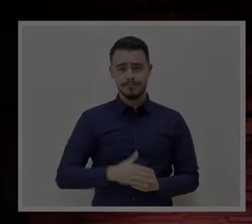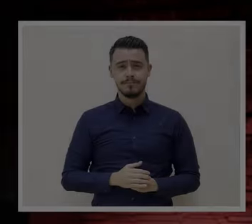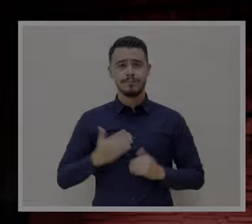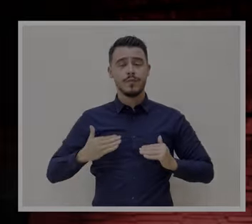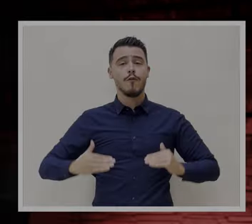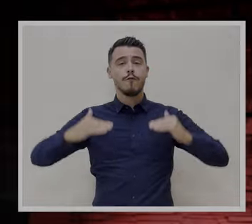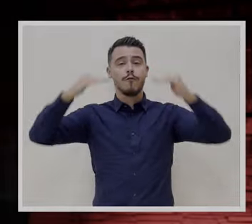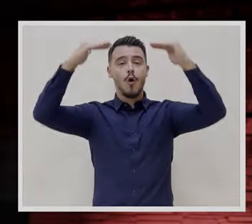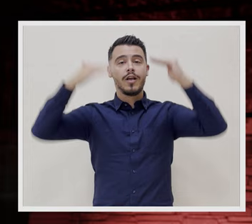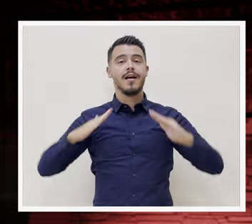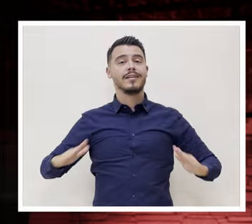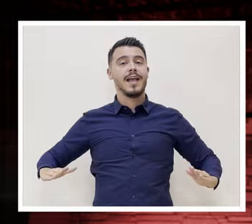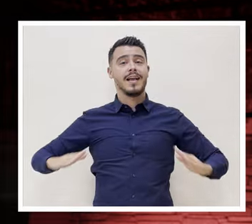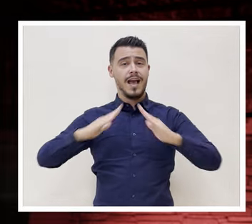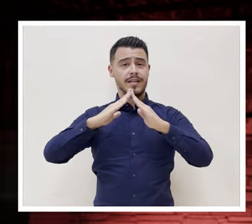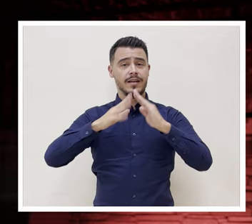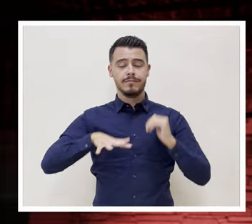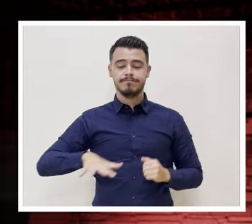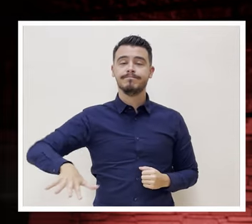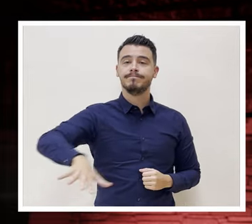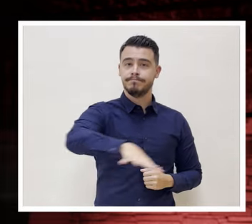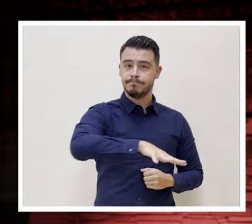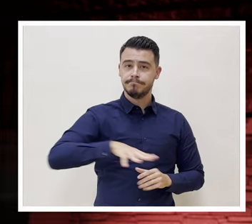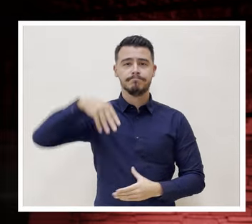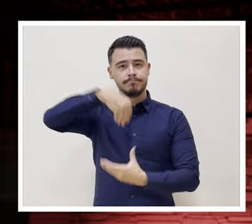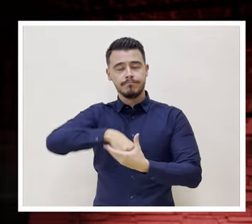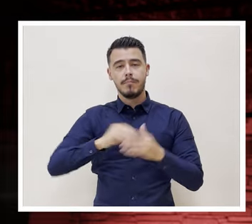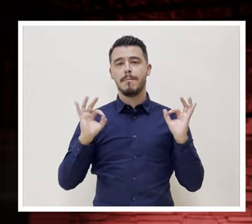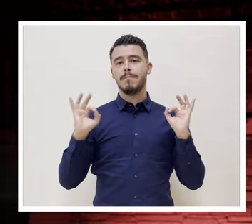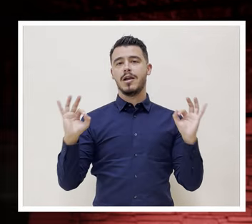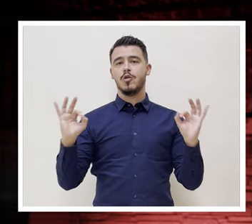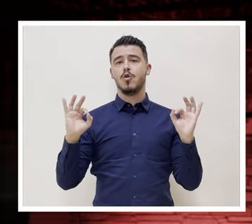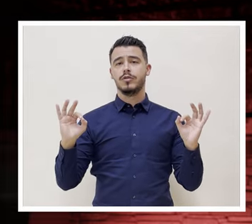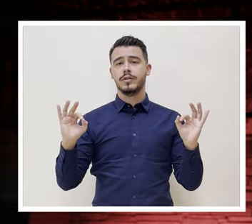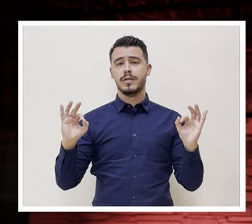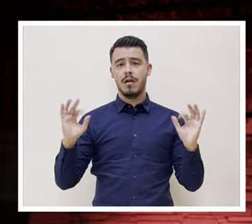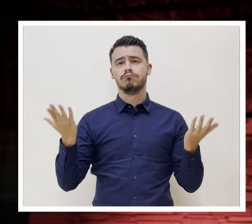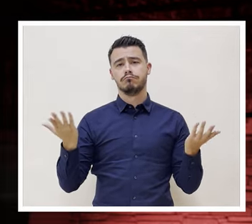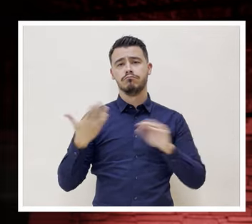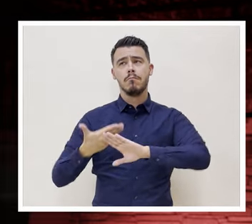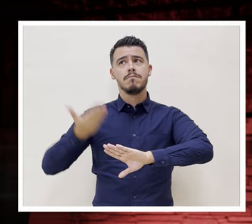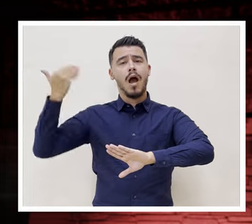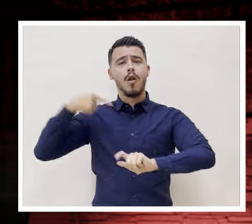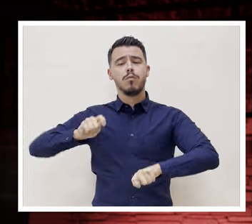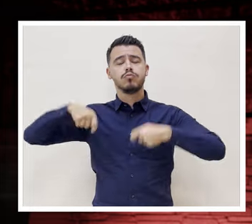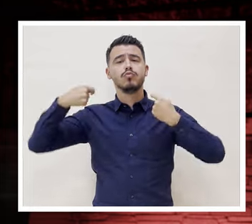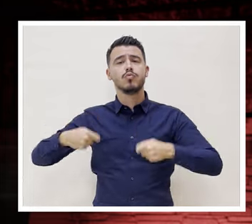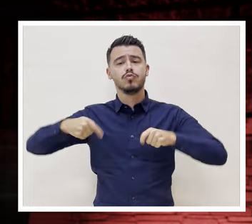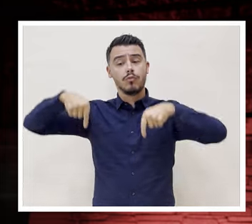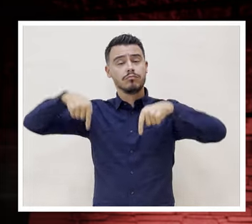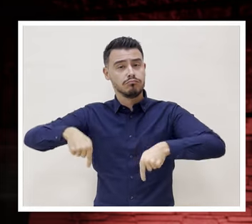Καλησπέρα σας. Η Βόρεια Πιερία είναι μια εδαφική περιοχή της Μακεδονίας μας με